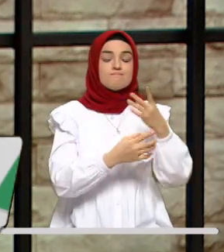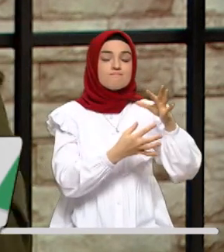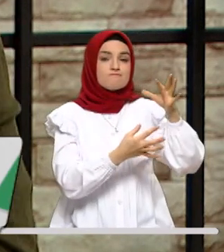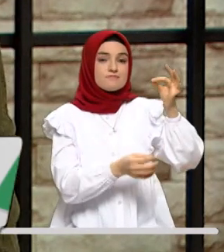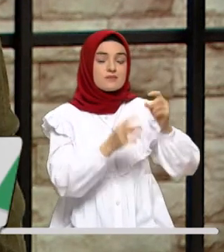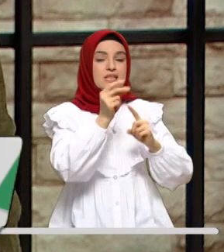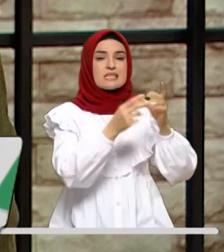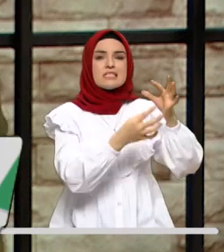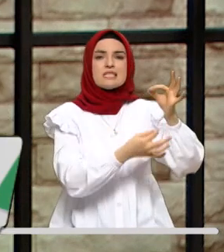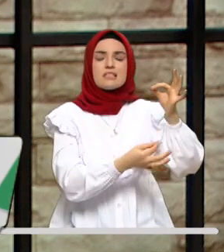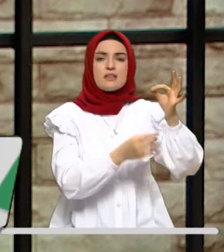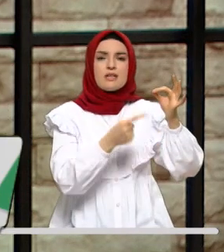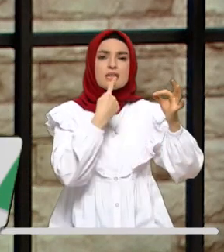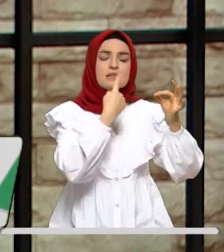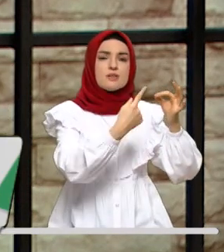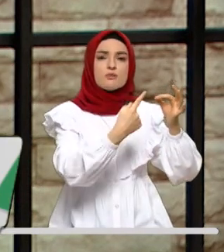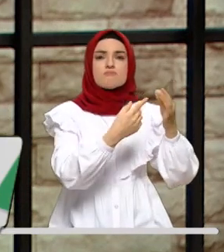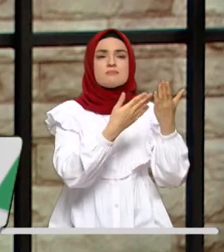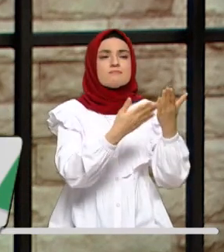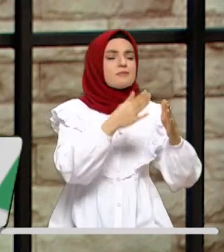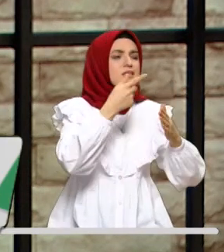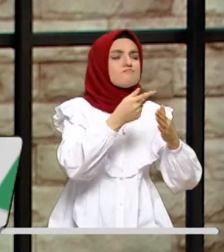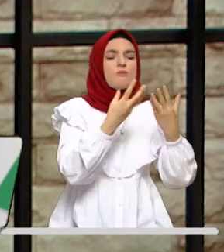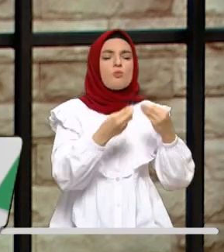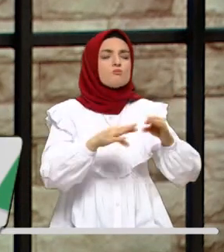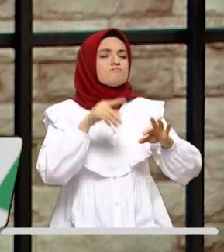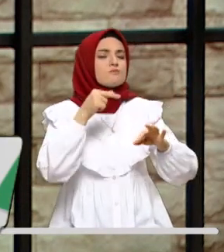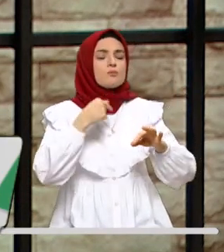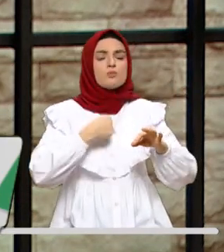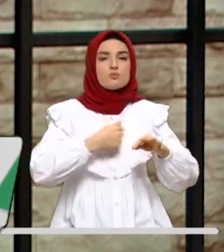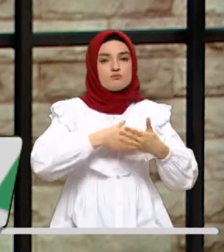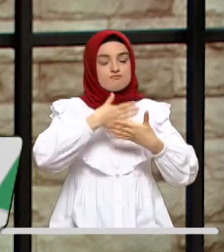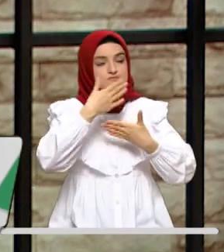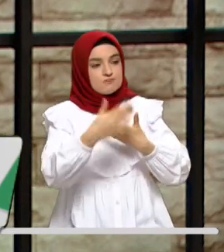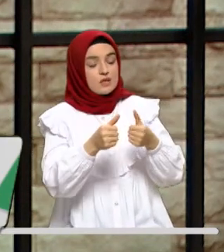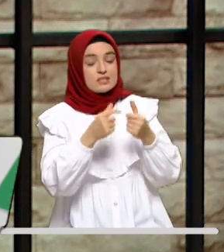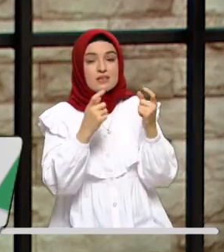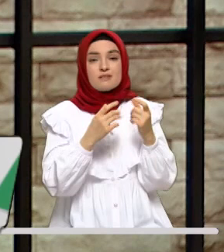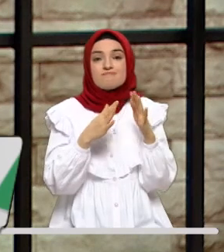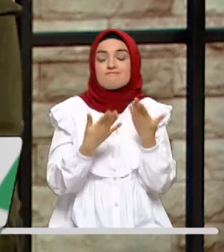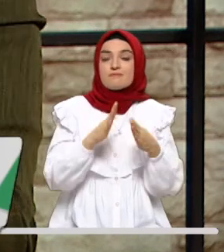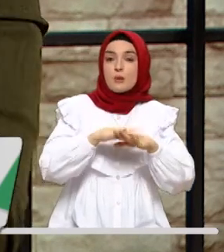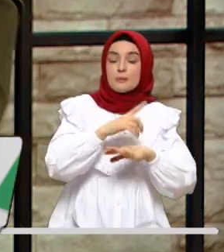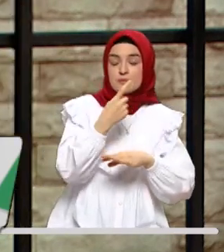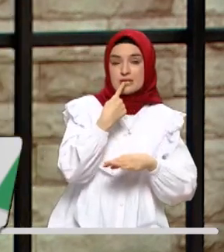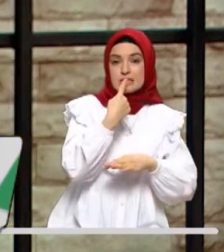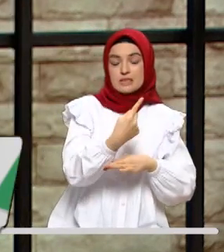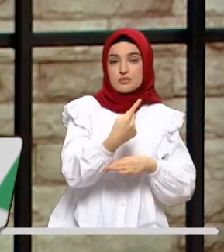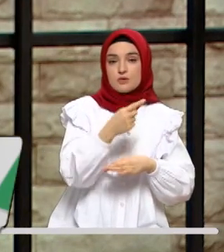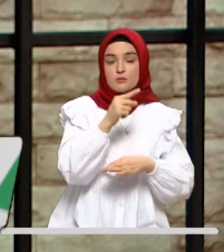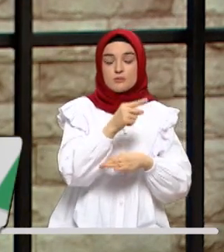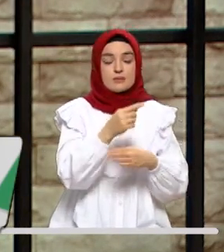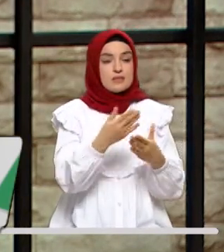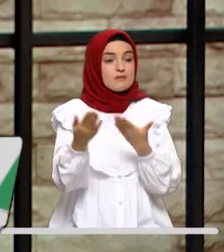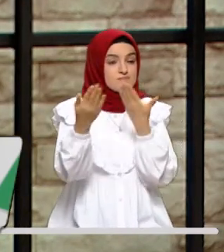İhsan Efendi sen olmasaydın ben bu gurbet ellerde ne yapardım diyor. Abbas Halim Paşa onu davet